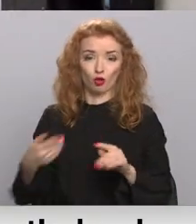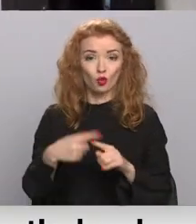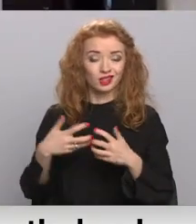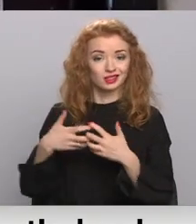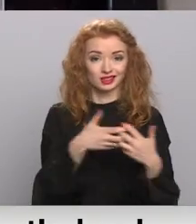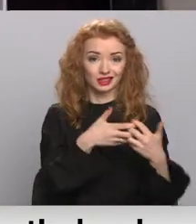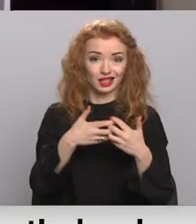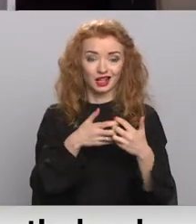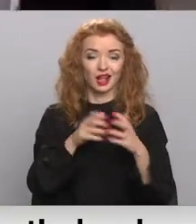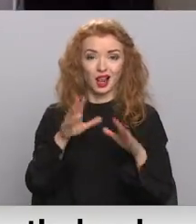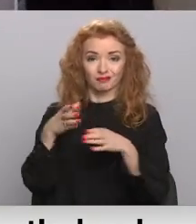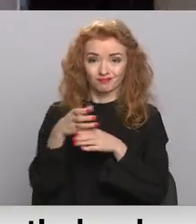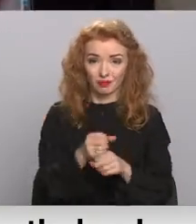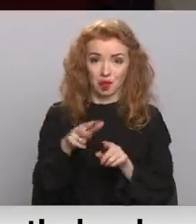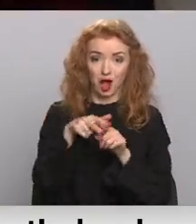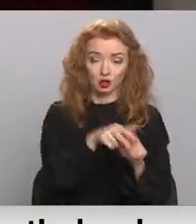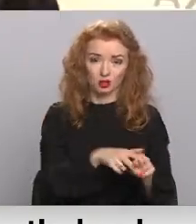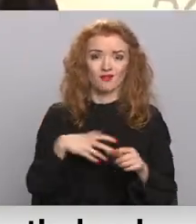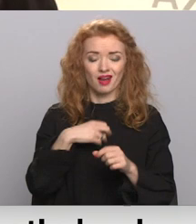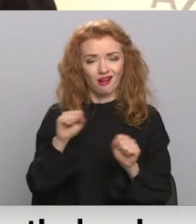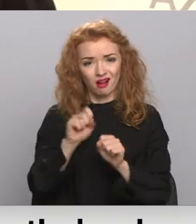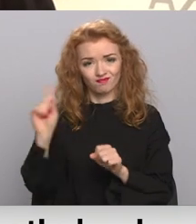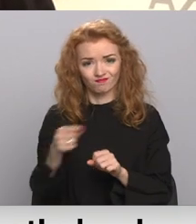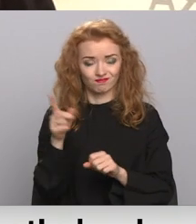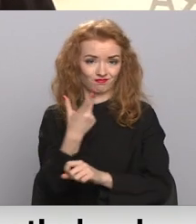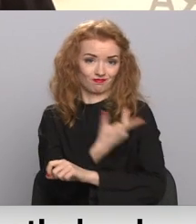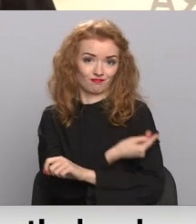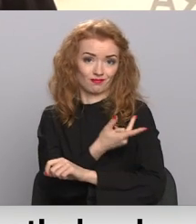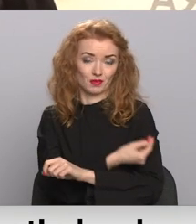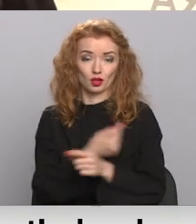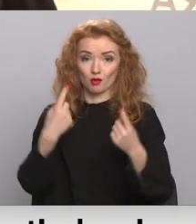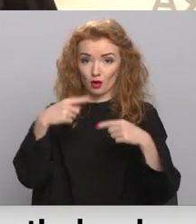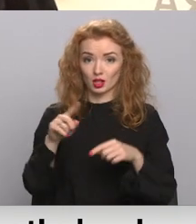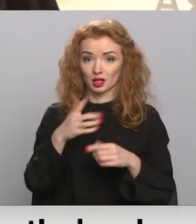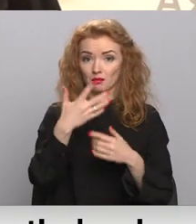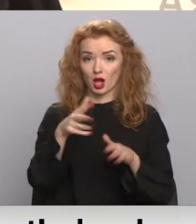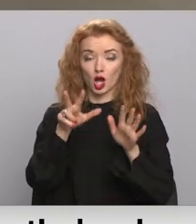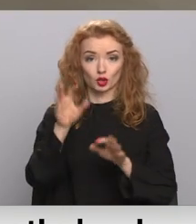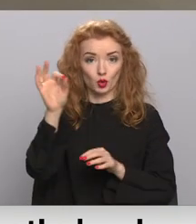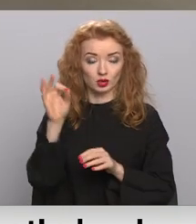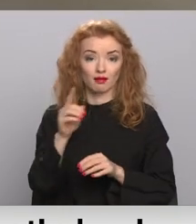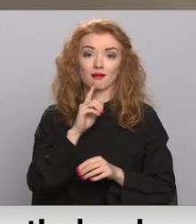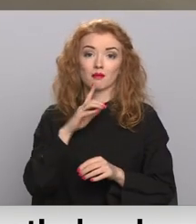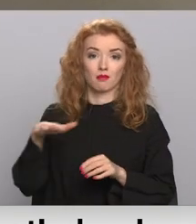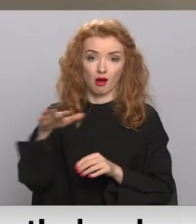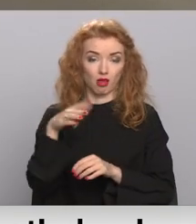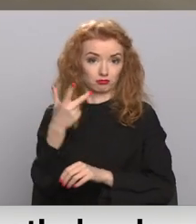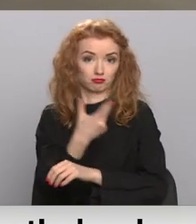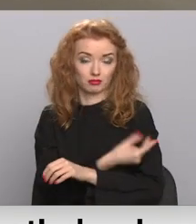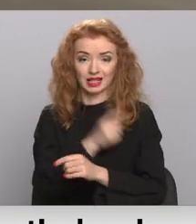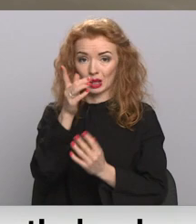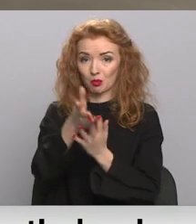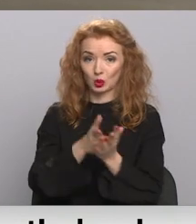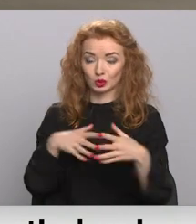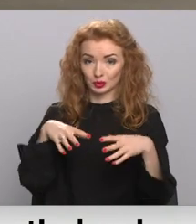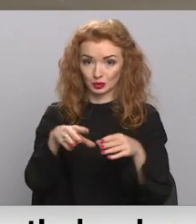pret slimnīcas pārslodzi ir vakcinācija. Šobrīd Liepājā vakcinācija pret COVID-19 uzsākuši 58% iedzīvotāji, pabeigusi pusi. Pilsētas